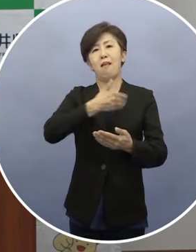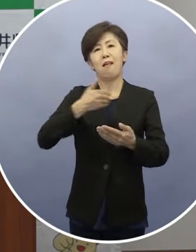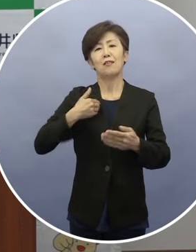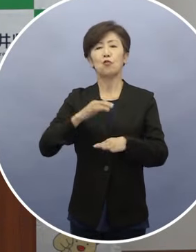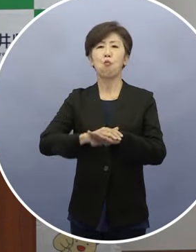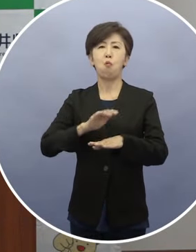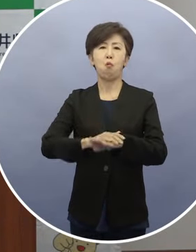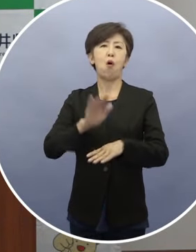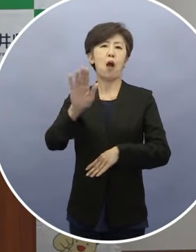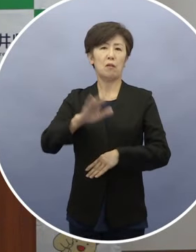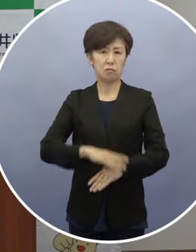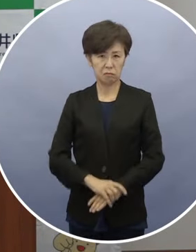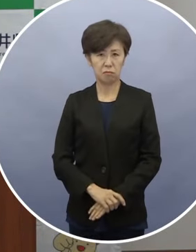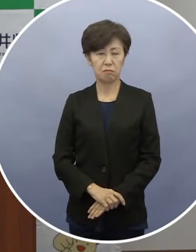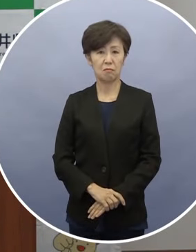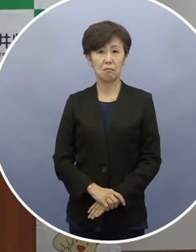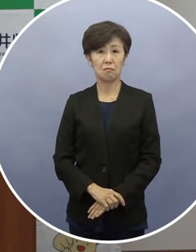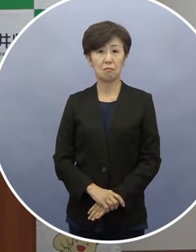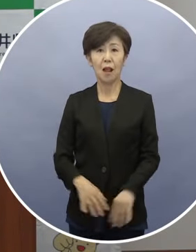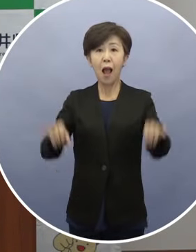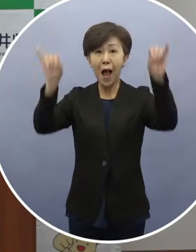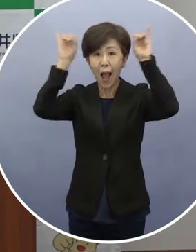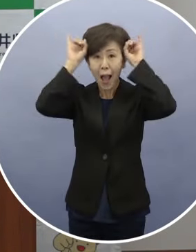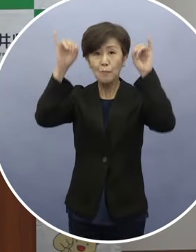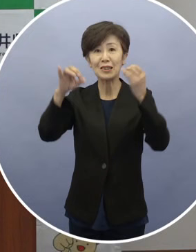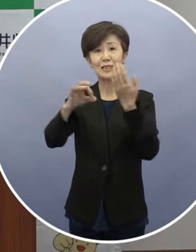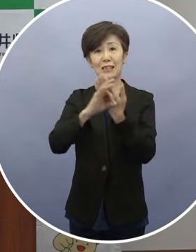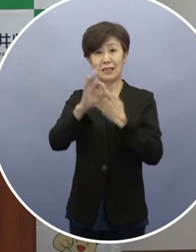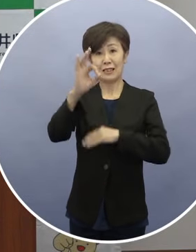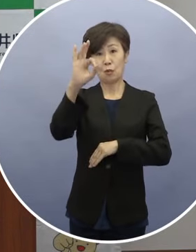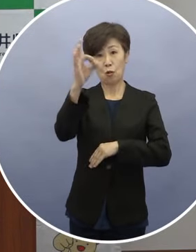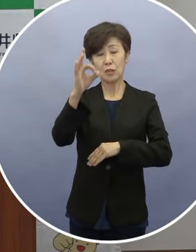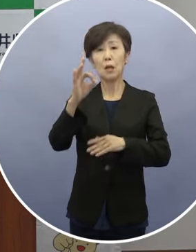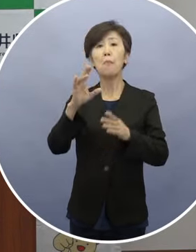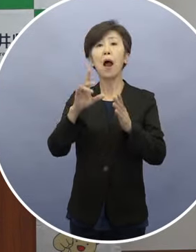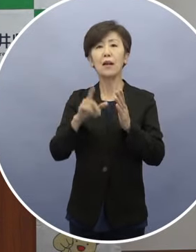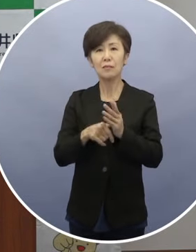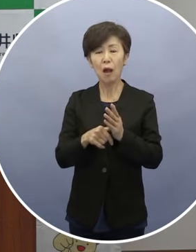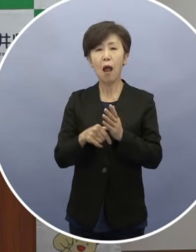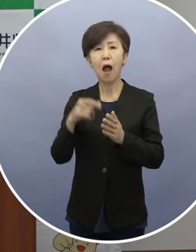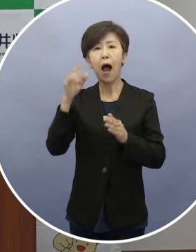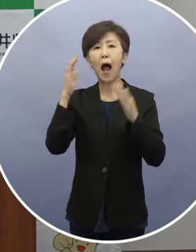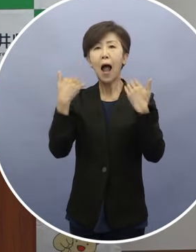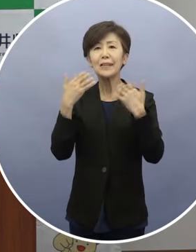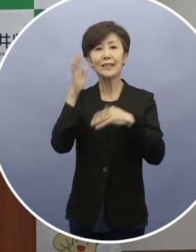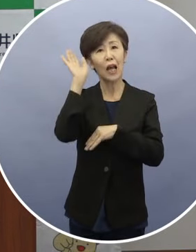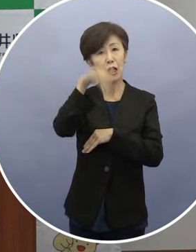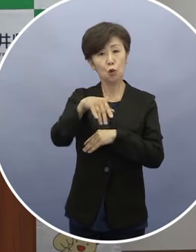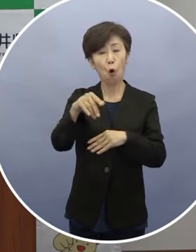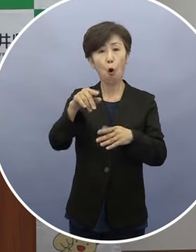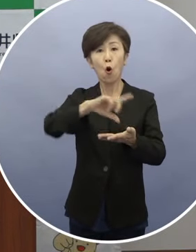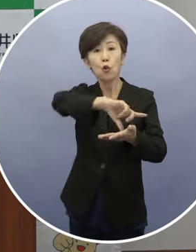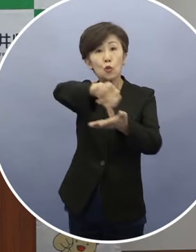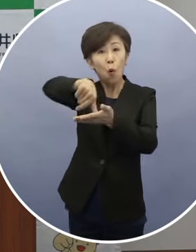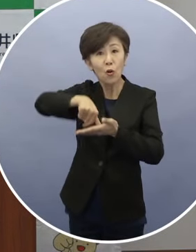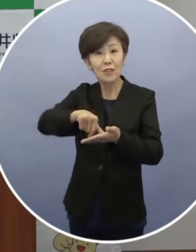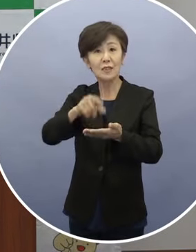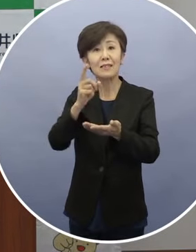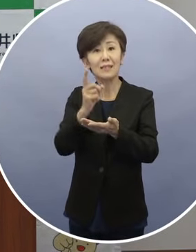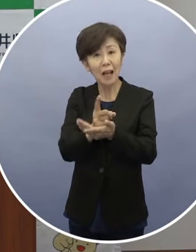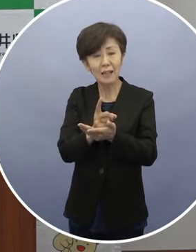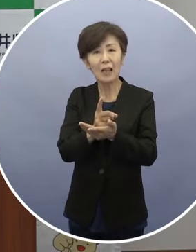このハピコインにつきましては、これから秋以降ですけれども、ご当地クーポンということ